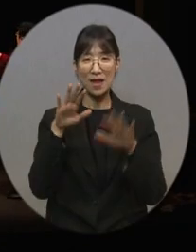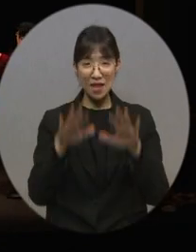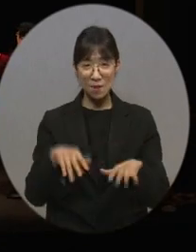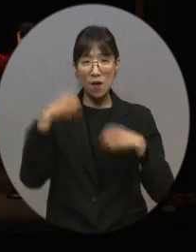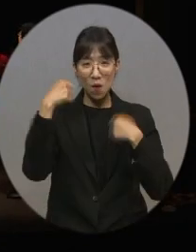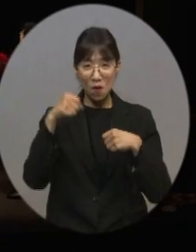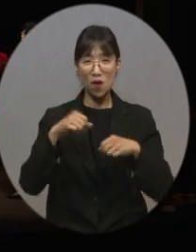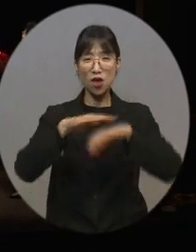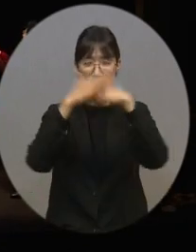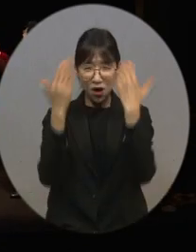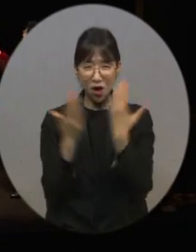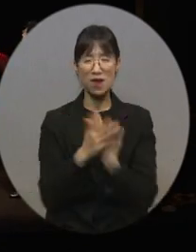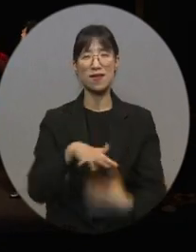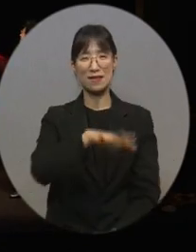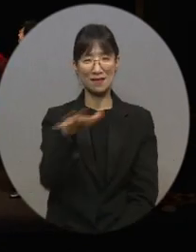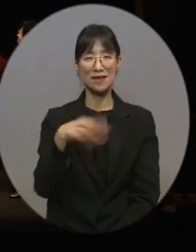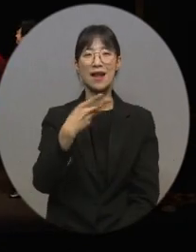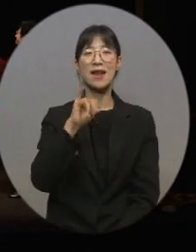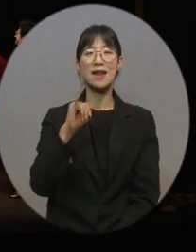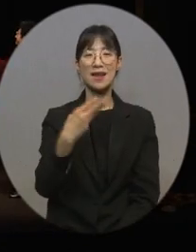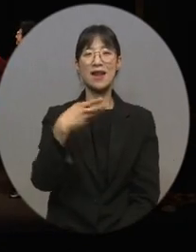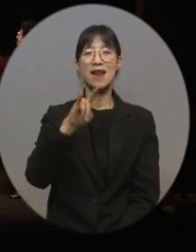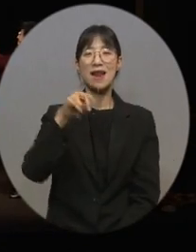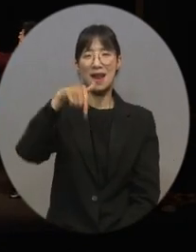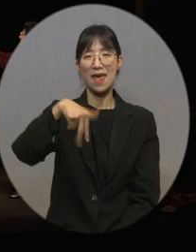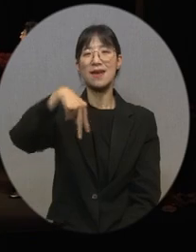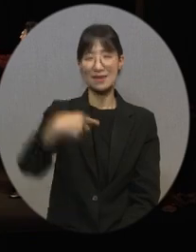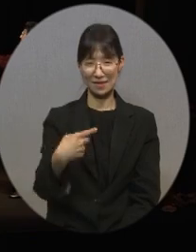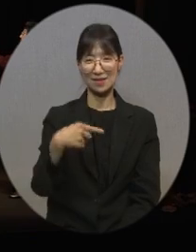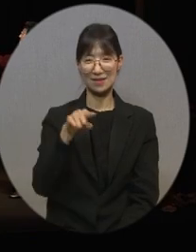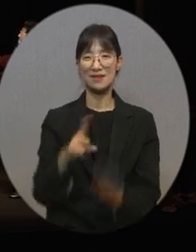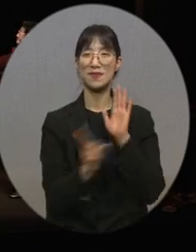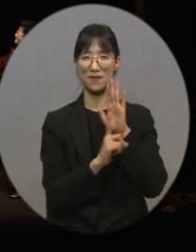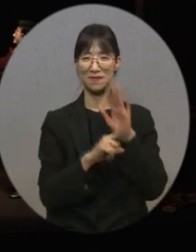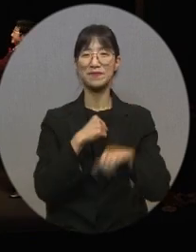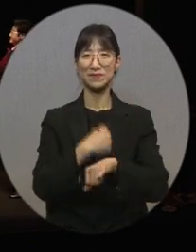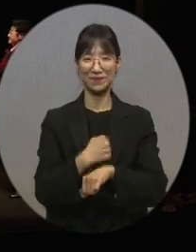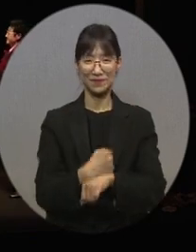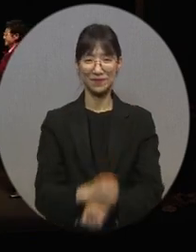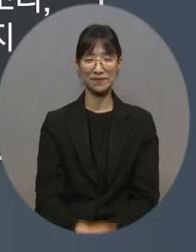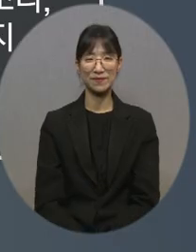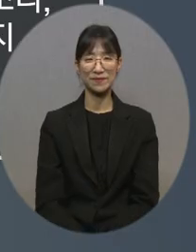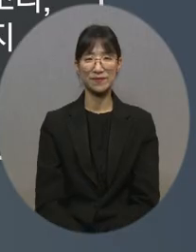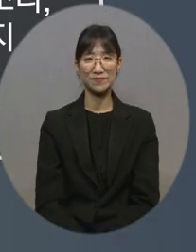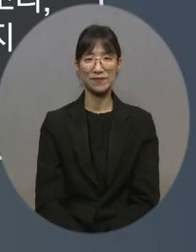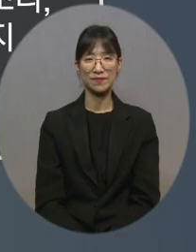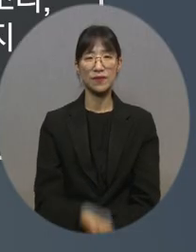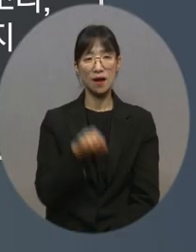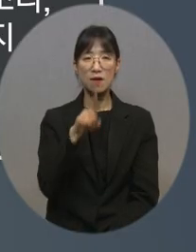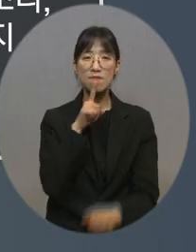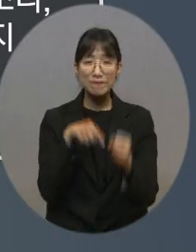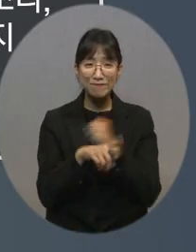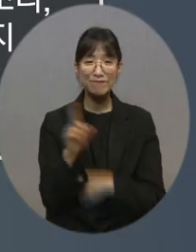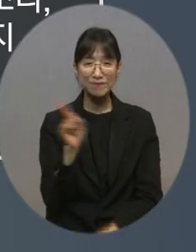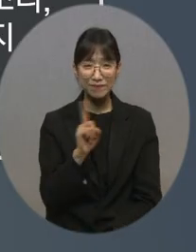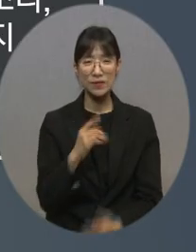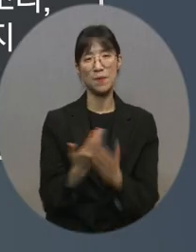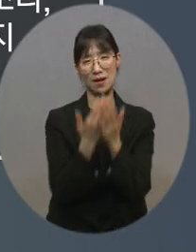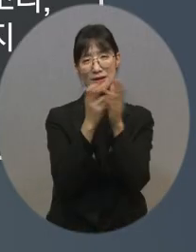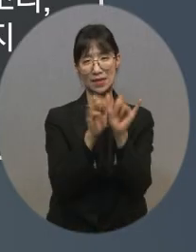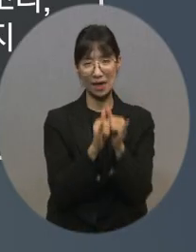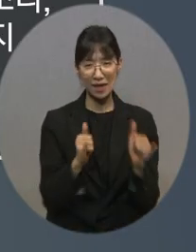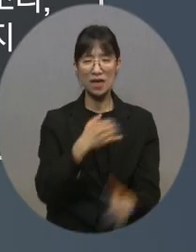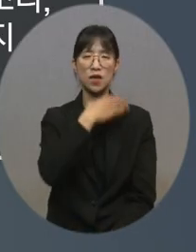공연은 전회차 릴렉스드 퍼포먼스를 지향하는 열린 객석으로 진행이 됩니다. 릴렉스드 퍼포먼스는